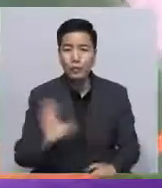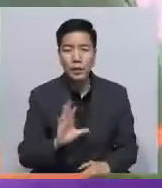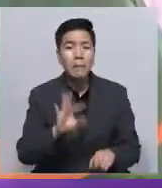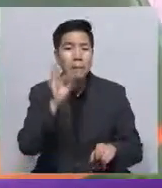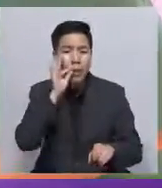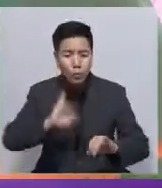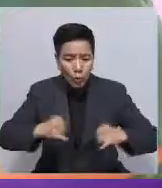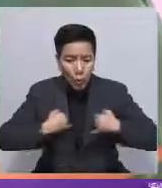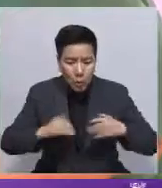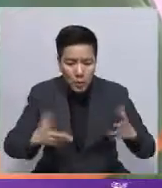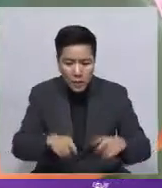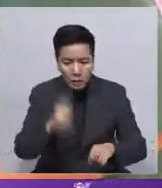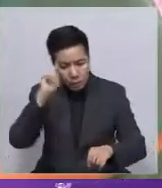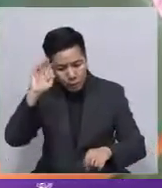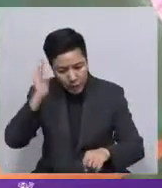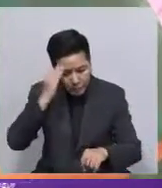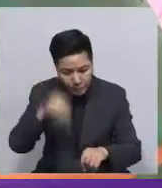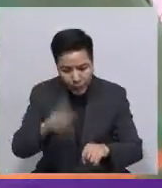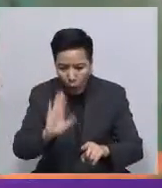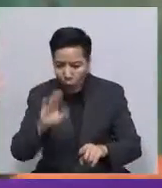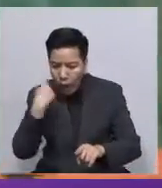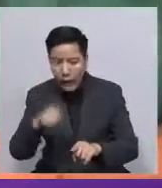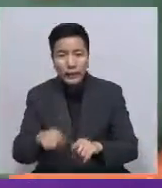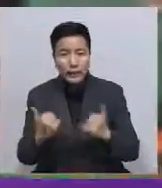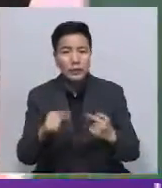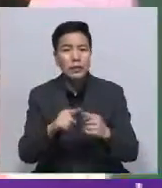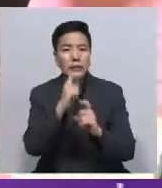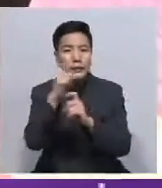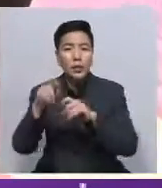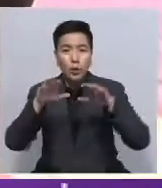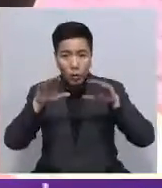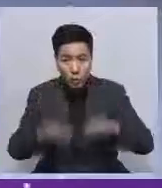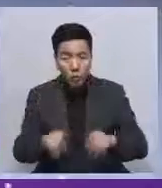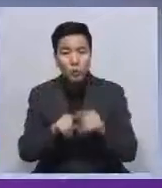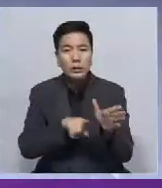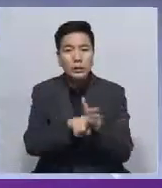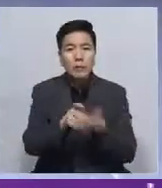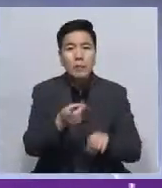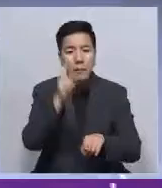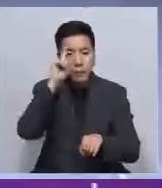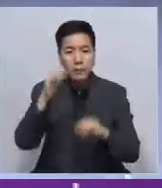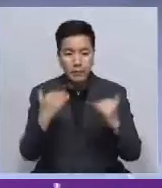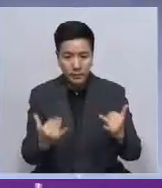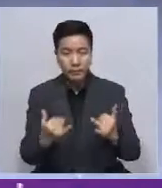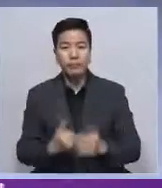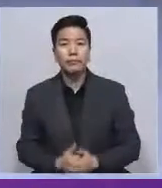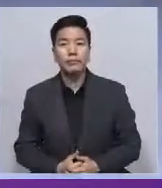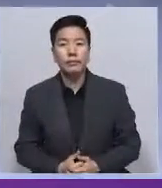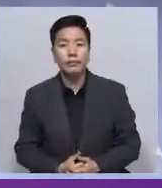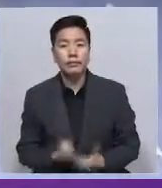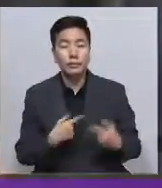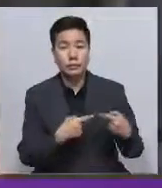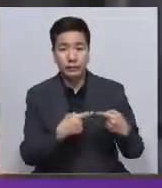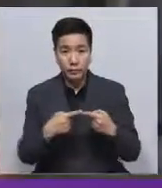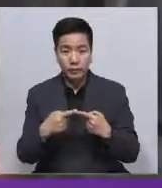ขหรือว่าแมวที่ไม่มีเจ้าของหรือว่าไม่ทราบประวัติทั้งนี้ก็เพื่อที่จะลดความเสี่ยงต่อการติดเชื้อโรคพิษสุนัขบ้านั่นเองค่ะ